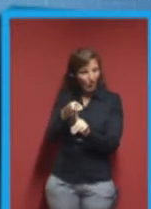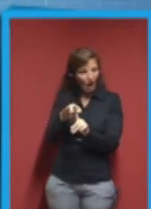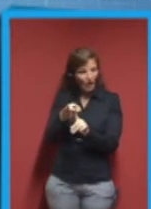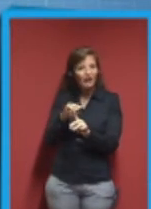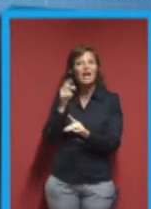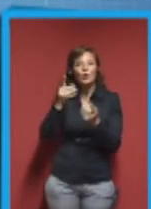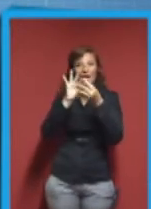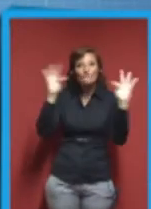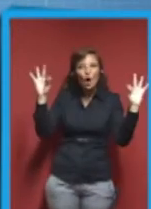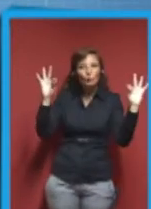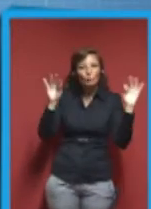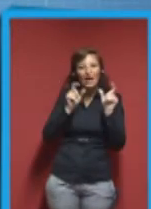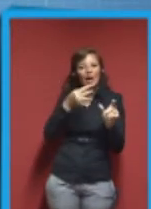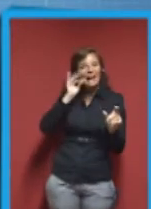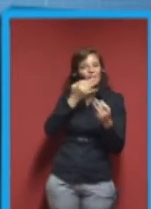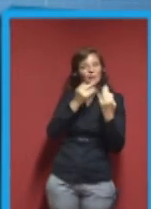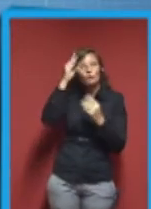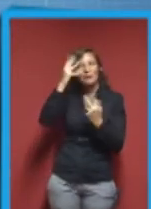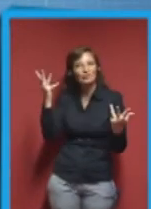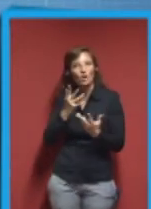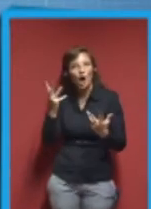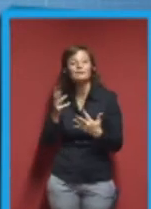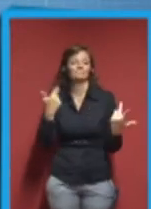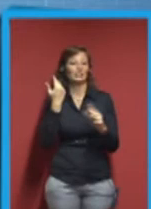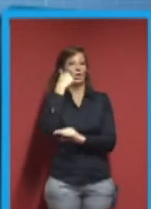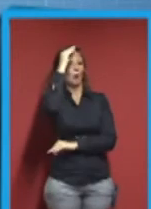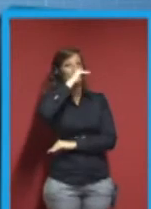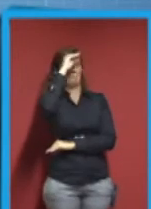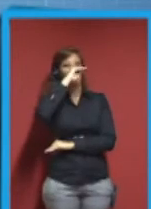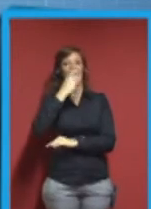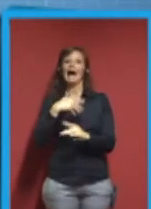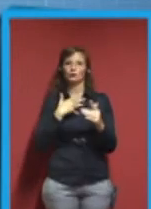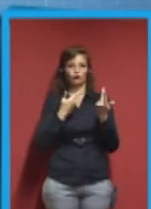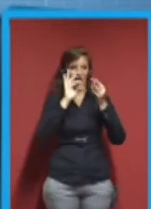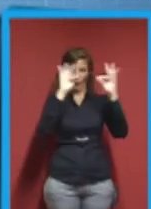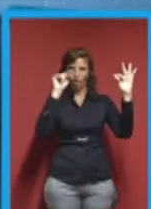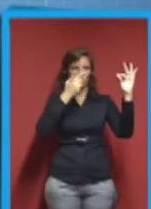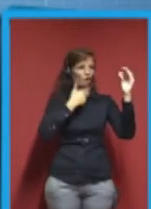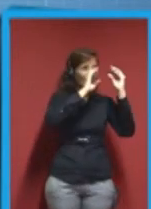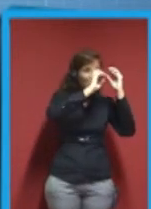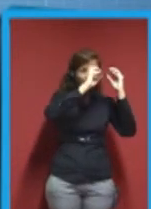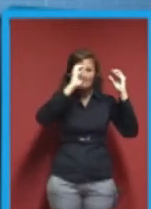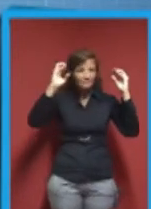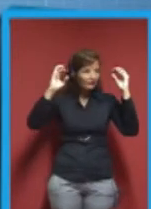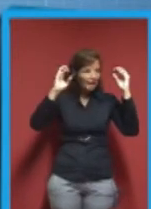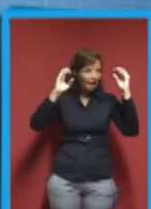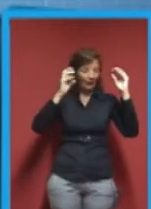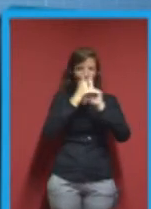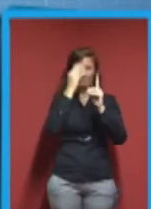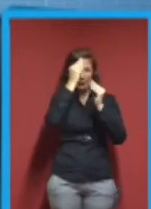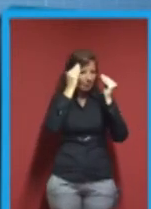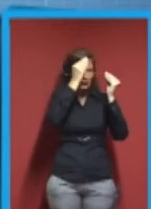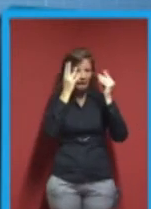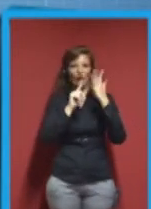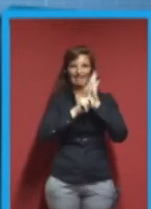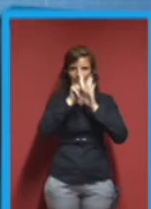imparato della formula del caffè perfetto? Ho imparato che ci sono varie variabili che bisogna prendere in considerazione la